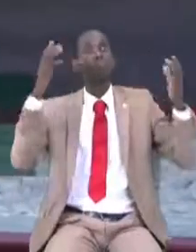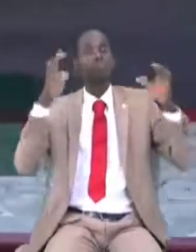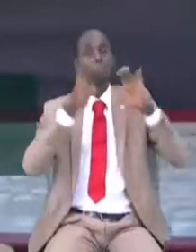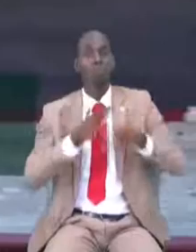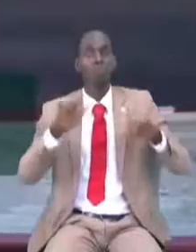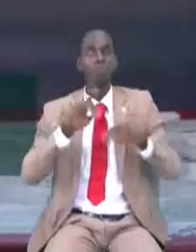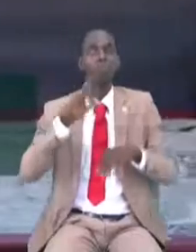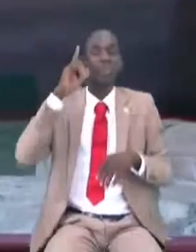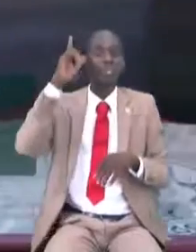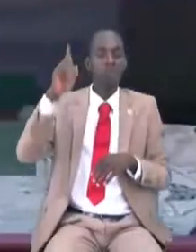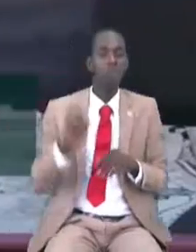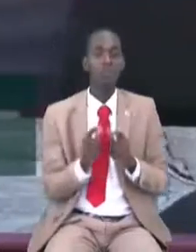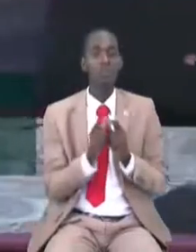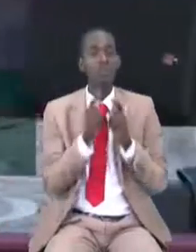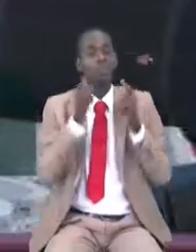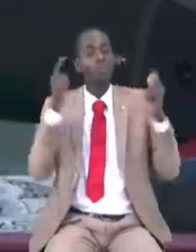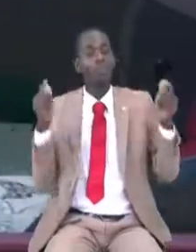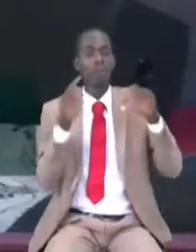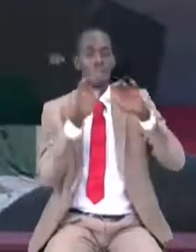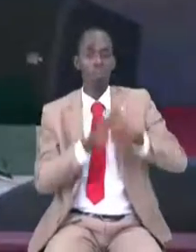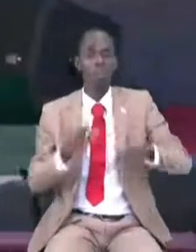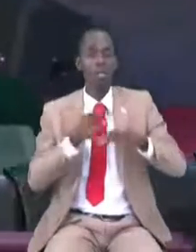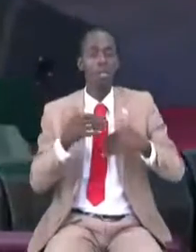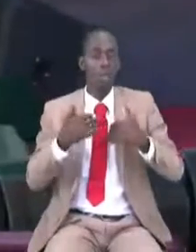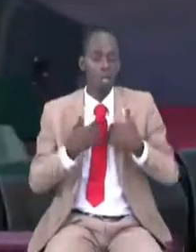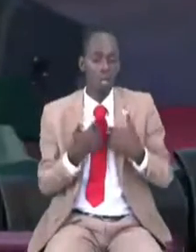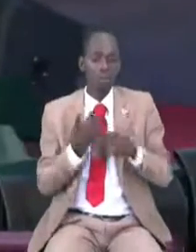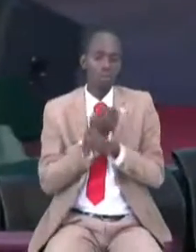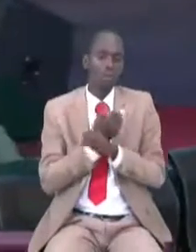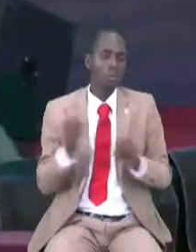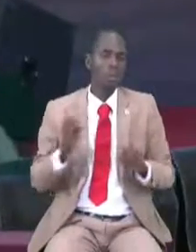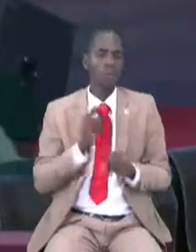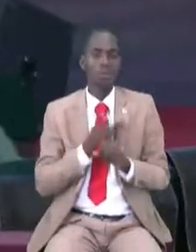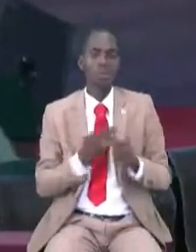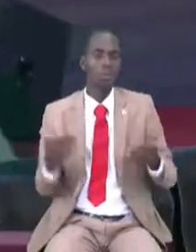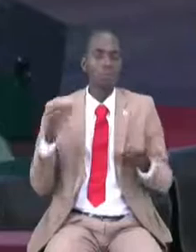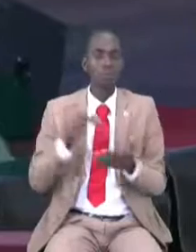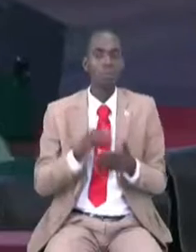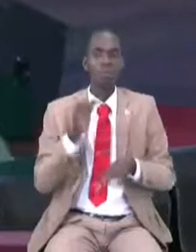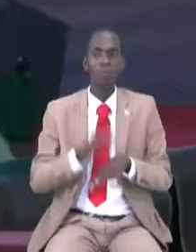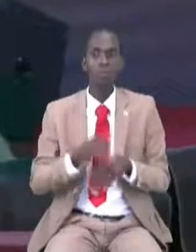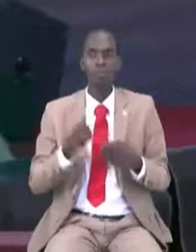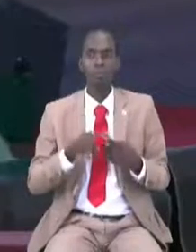nous a régénérés pour une espérance vivante.